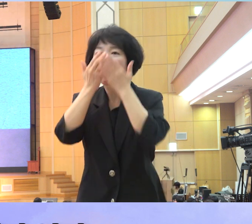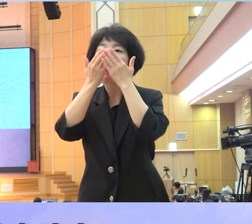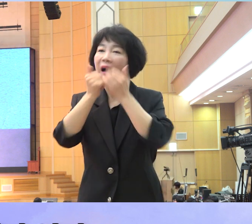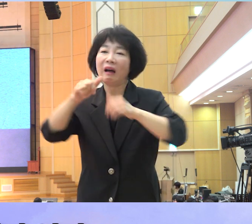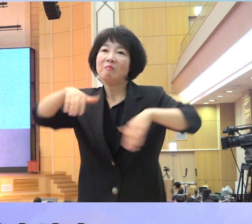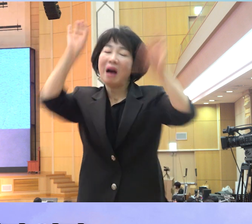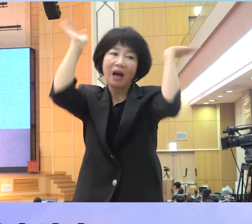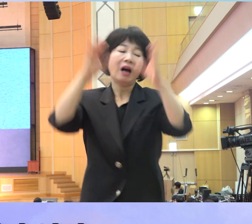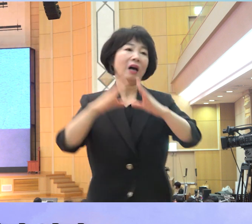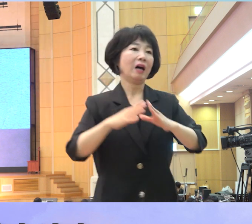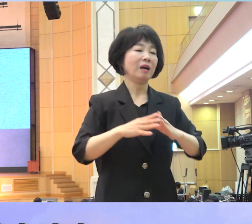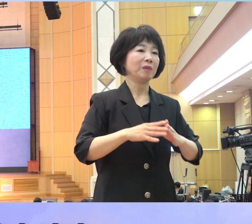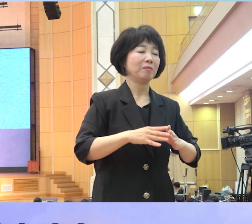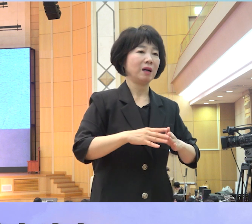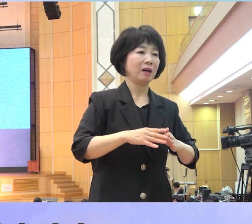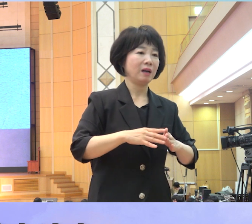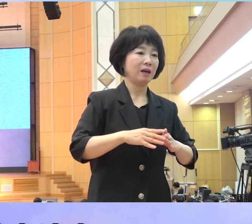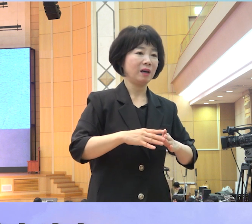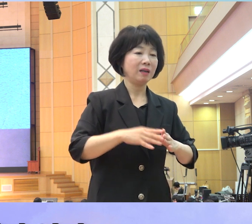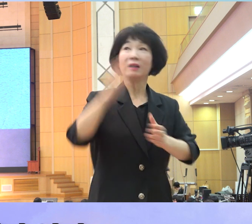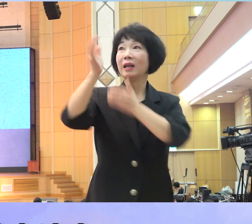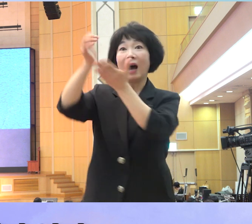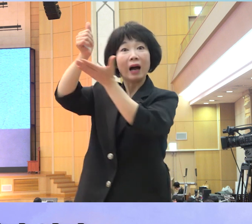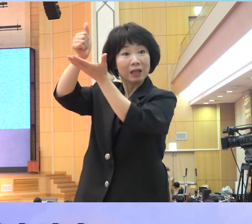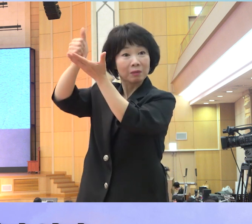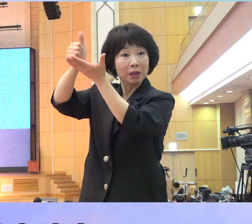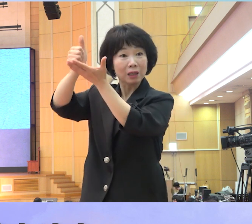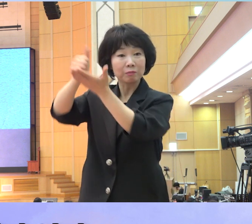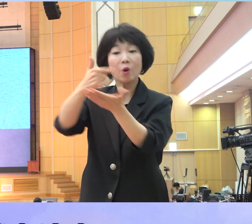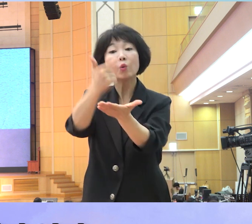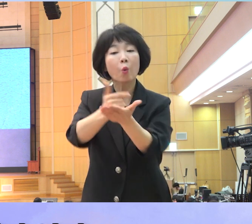하나님이 비 온대요. 방주 만들래요.